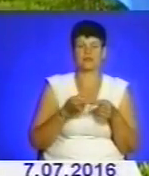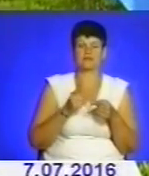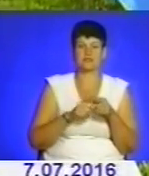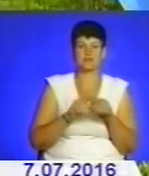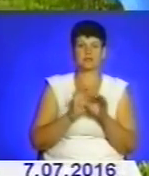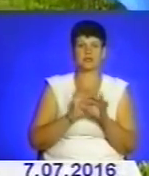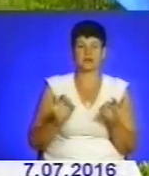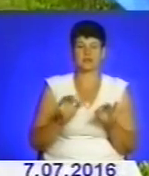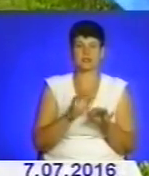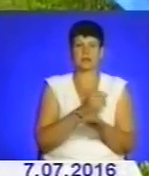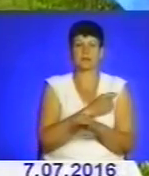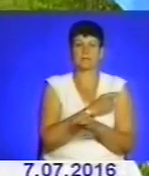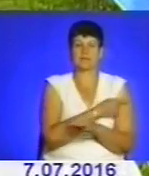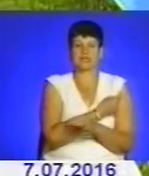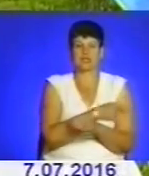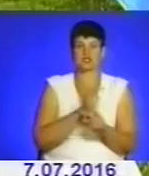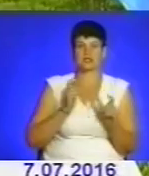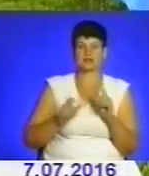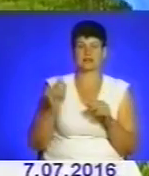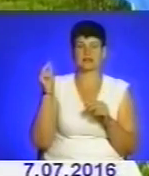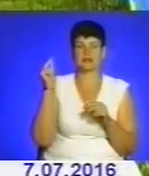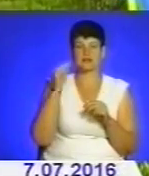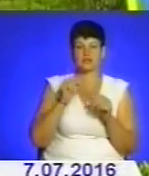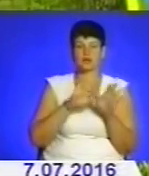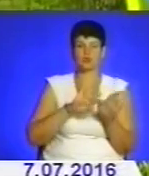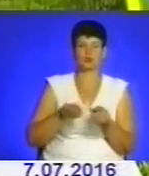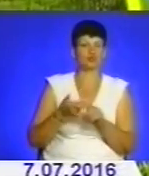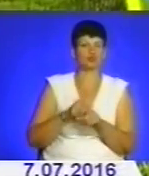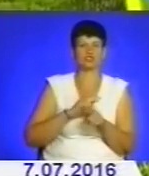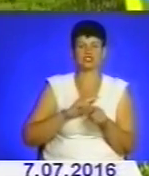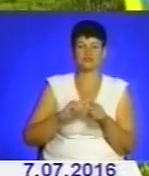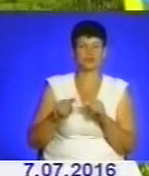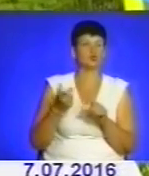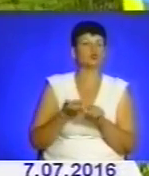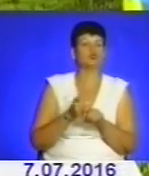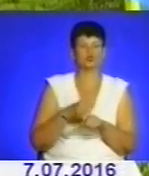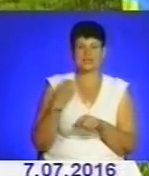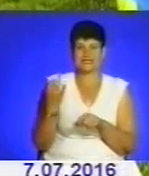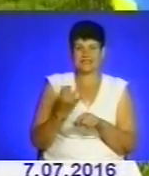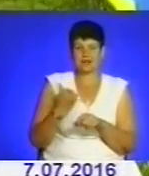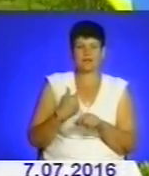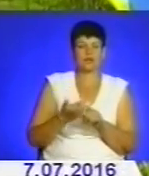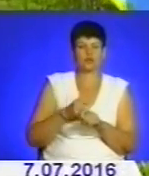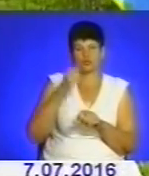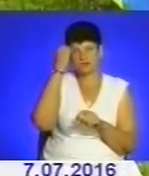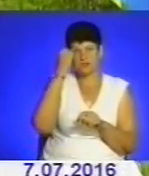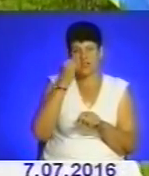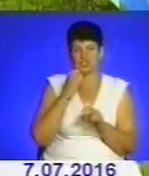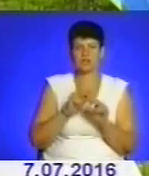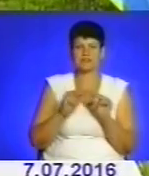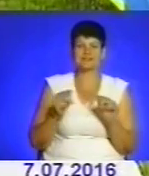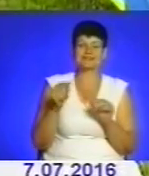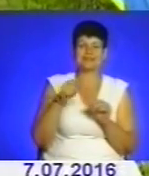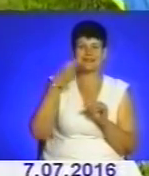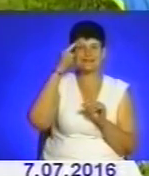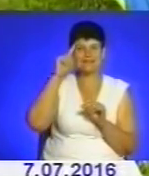медичний заклад. Навчання пройшло дуже швидко і дуже-дуже цікаво. І я дуже вдячна викладачам за ті знання,